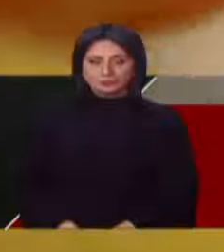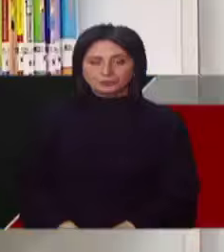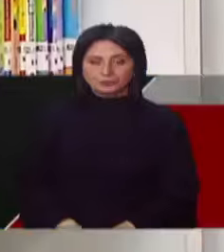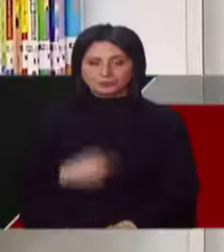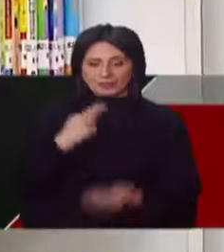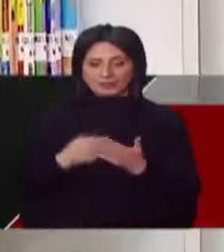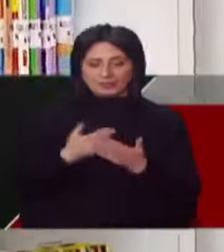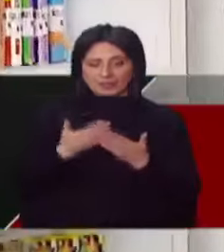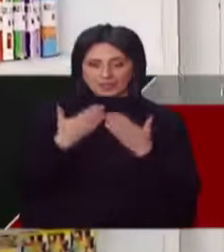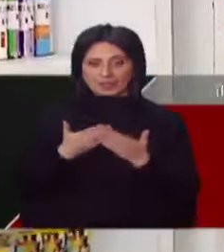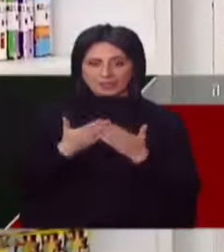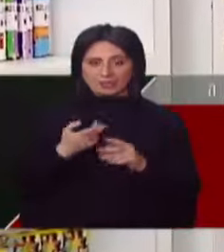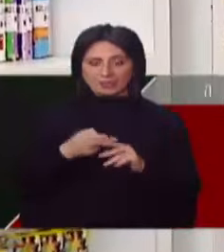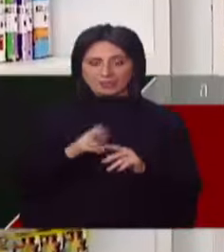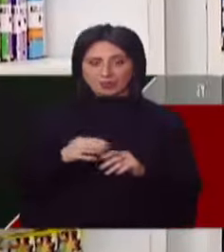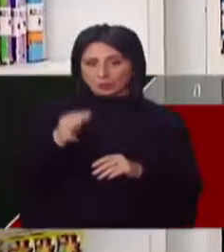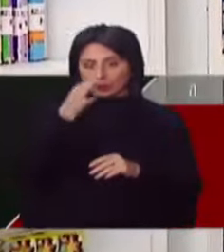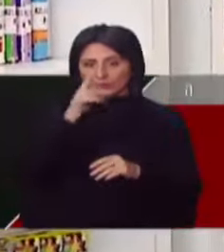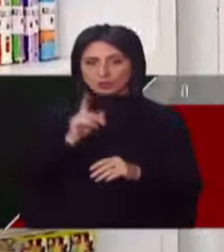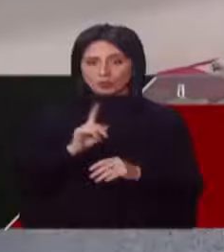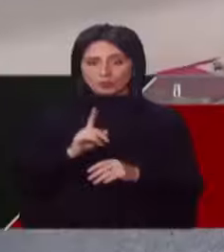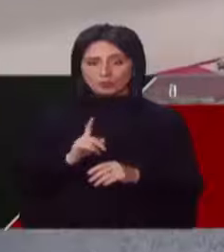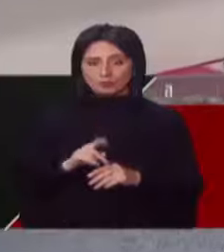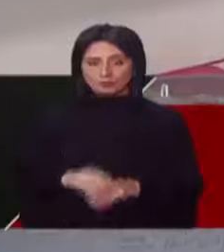მე წიგნის კითხვა იმიტომ მომწონს, რომ